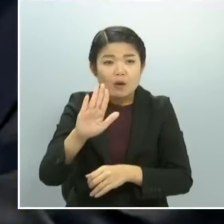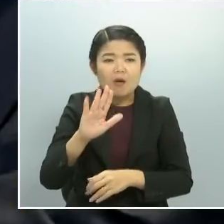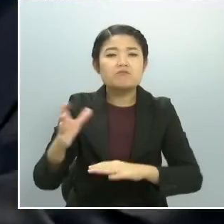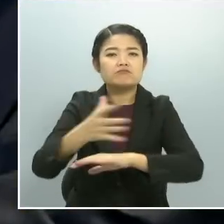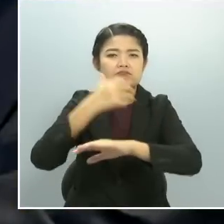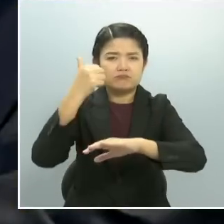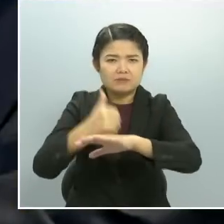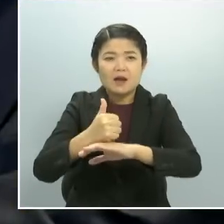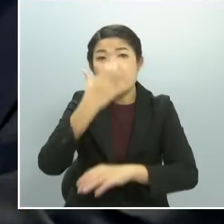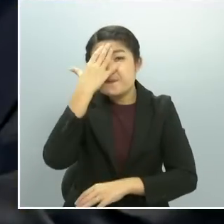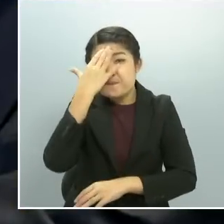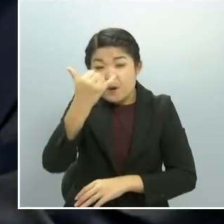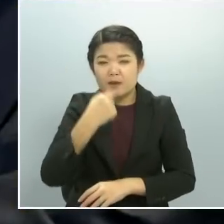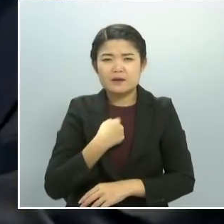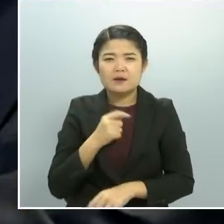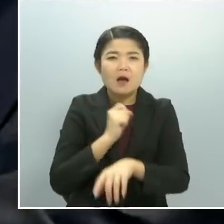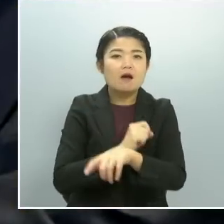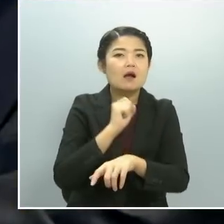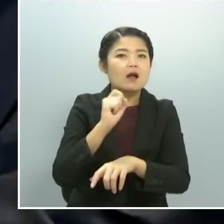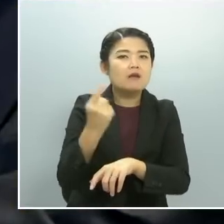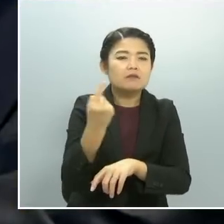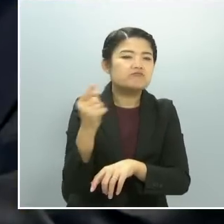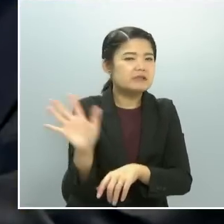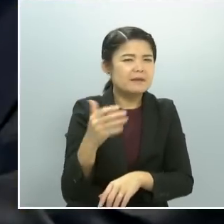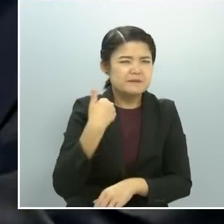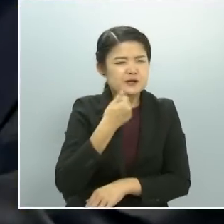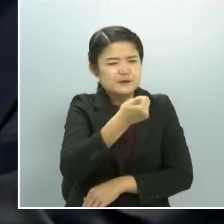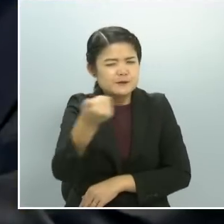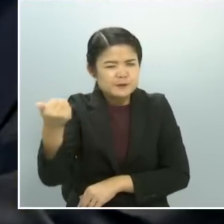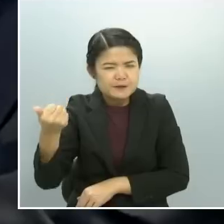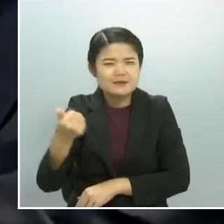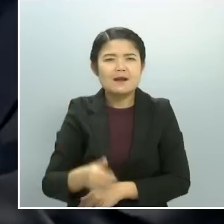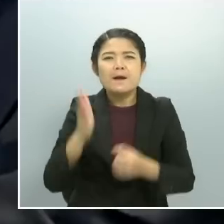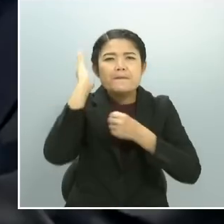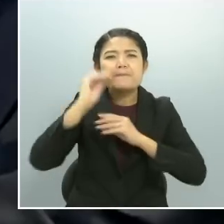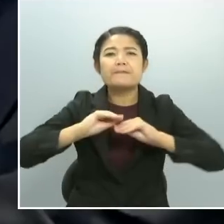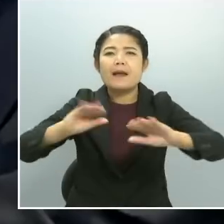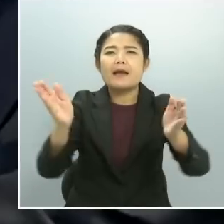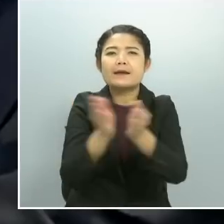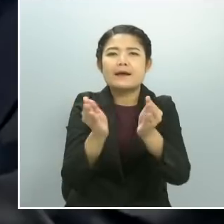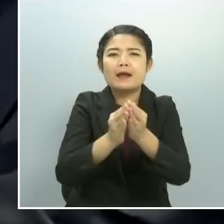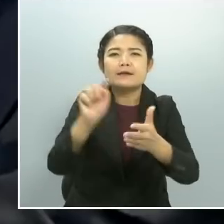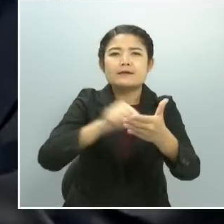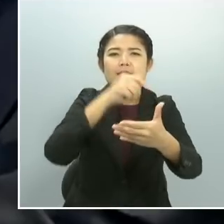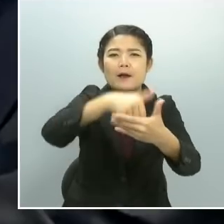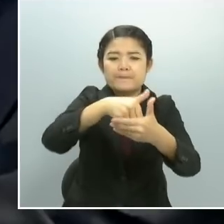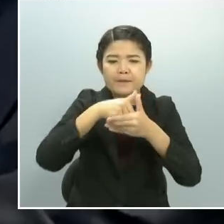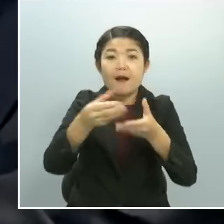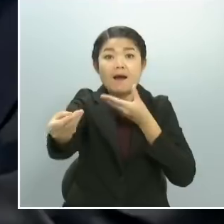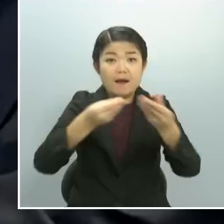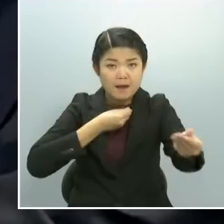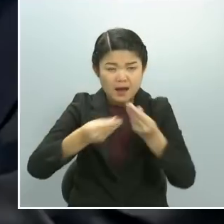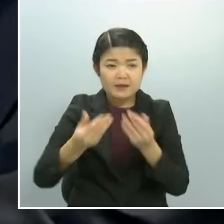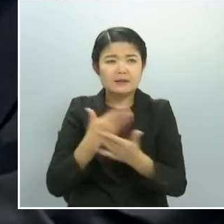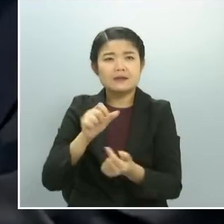เพราะไม่ใช่เฉพาะเรื่องค่าแรงยังมีอีกหลายเรื่องที่เอามาหาเสียงแต่เศรษฐกิจไทยที่ผ่านมาอยู่ได้